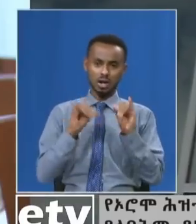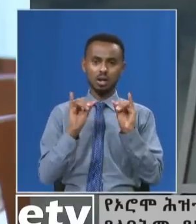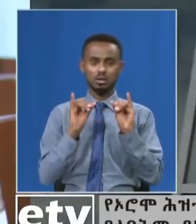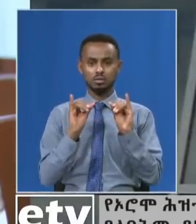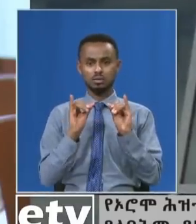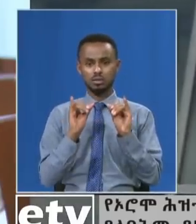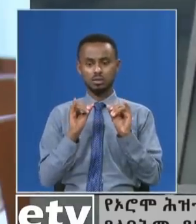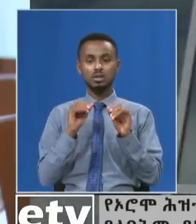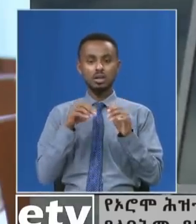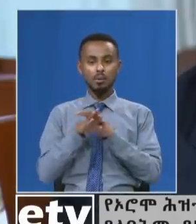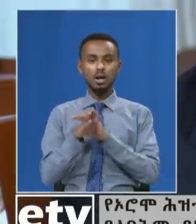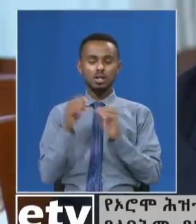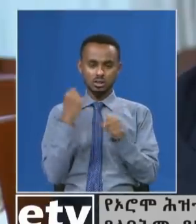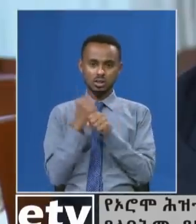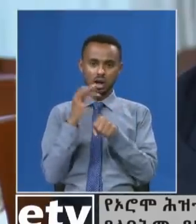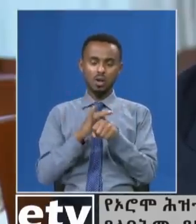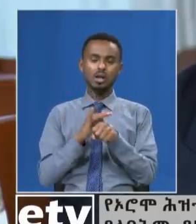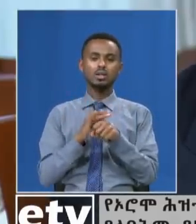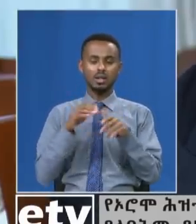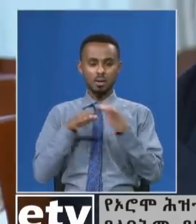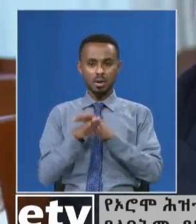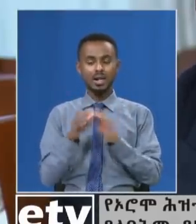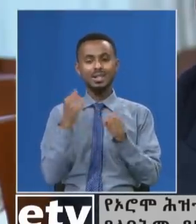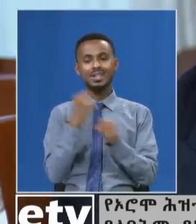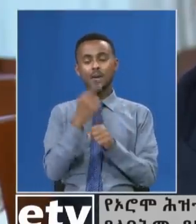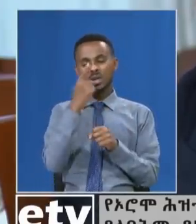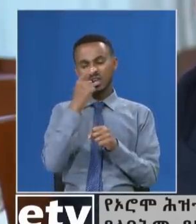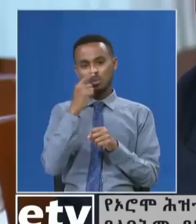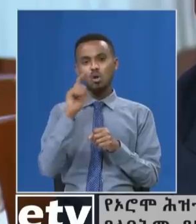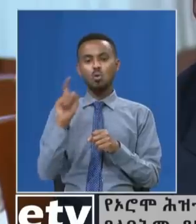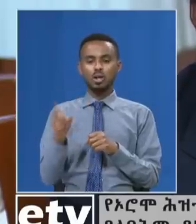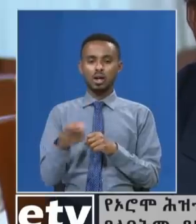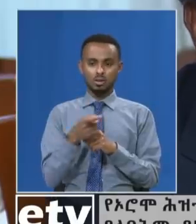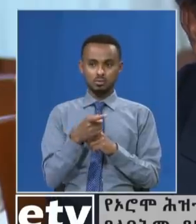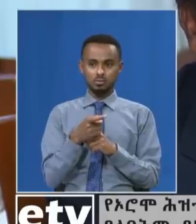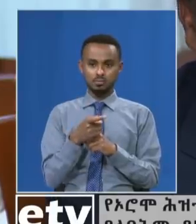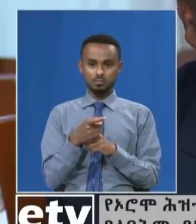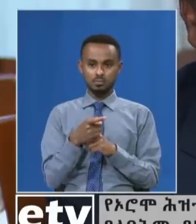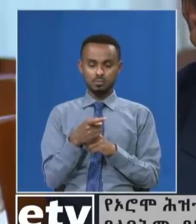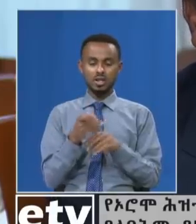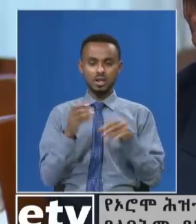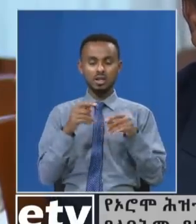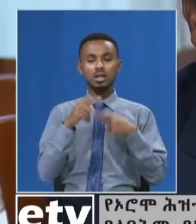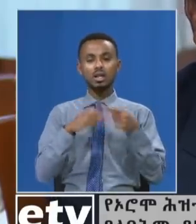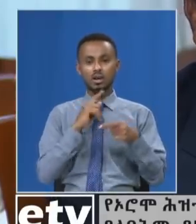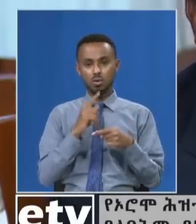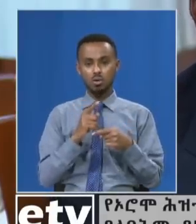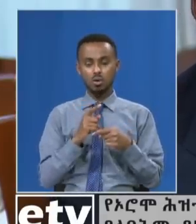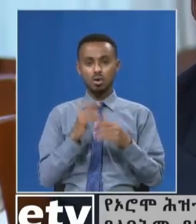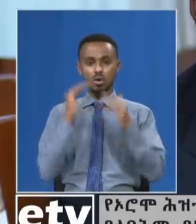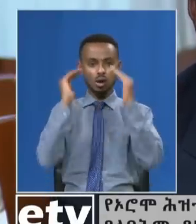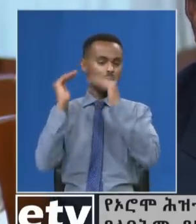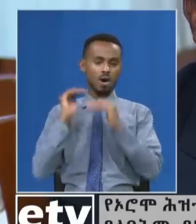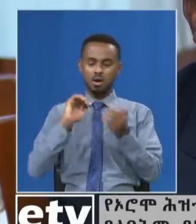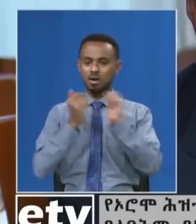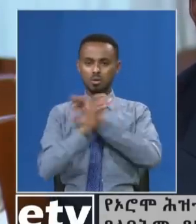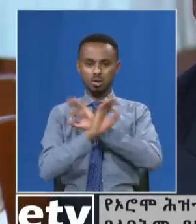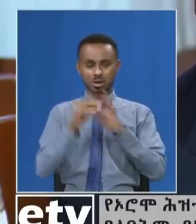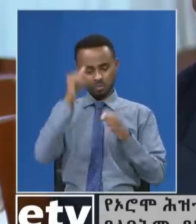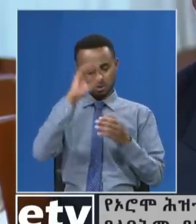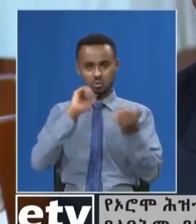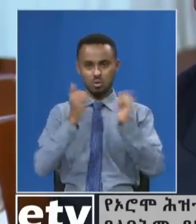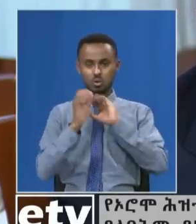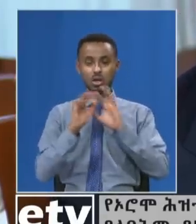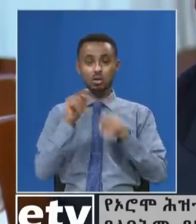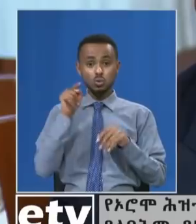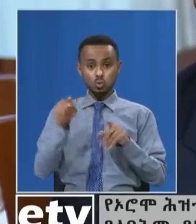እንዲሰማራ ስራው ላይ እንዲሰማራ በተለመደው አኳኋን እንዴት ነው ማቅረ ለውጥ የለም የሰው ለውጥ